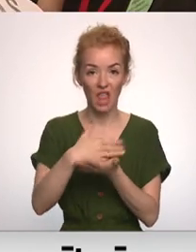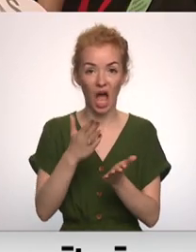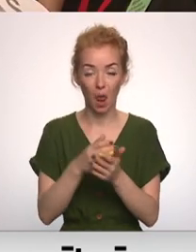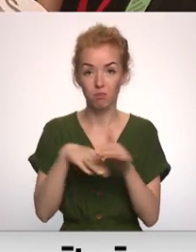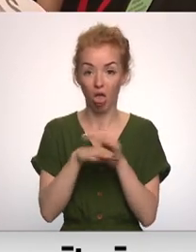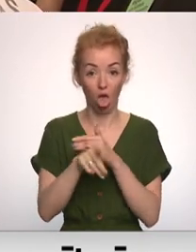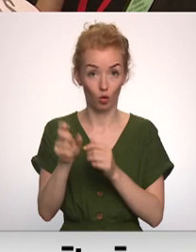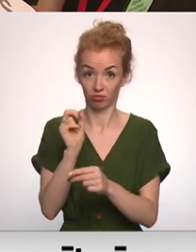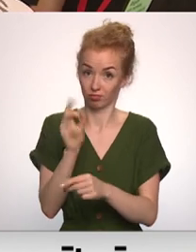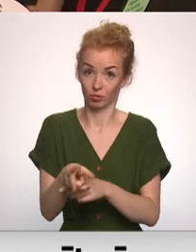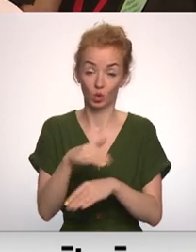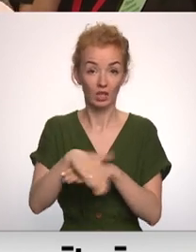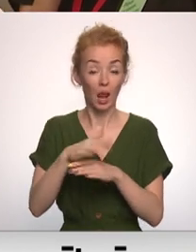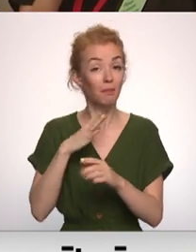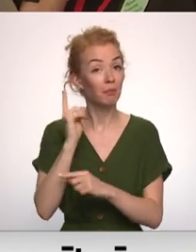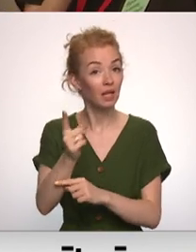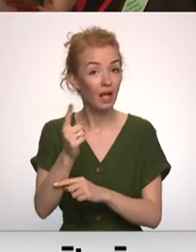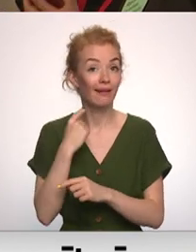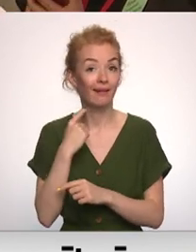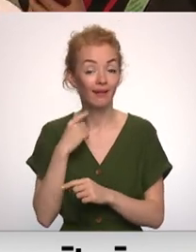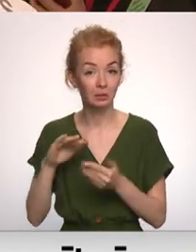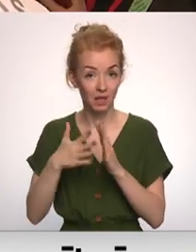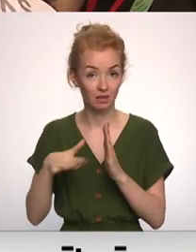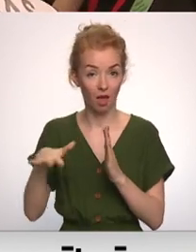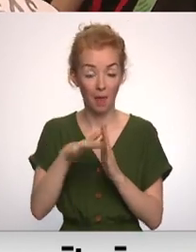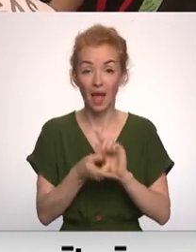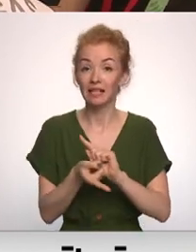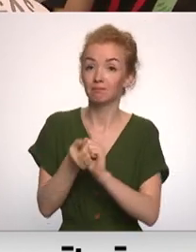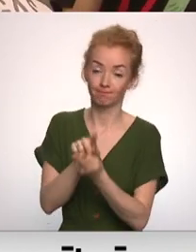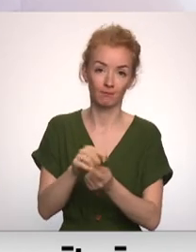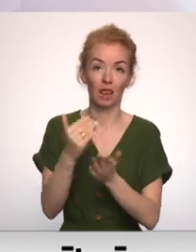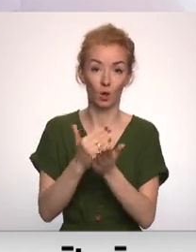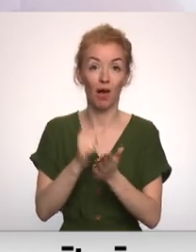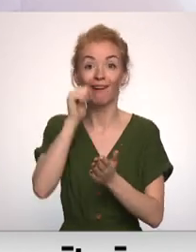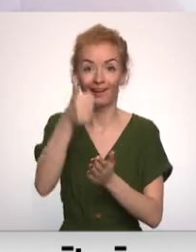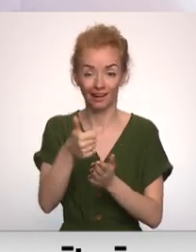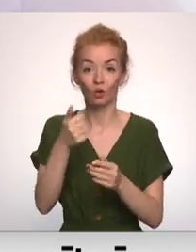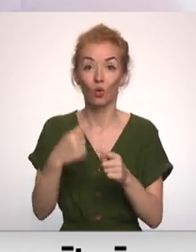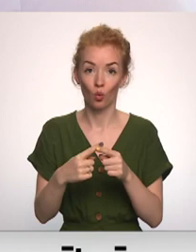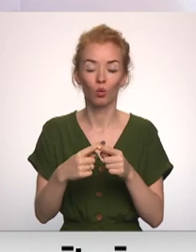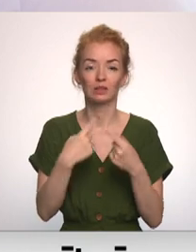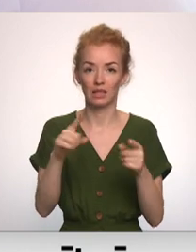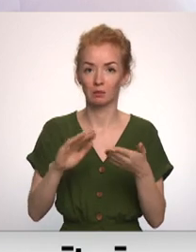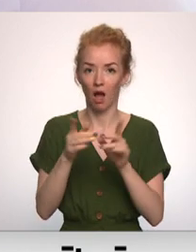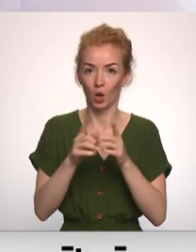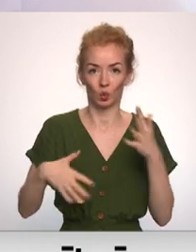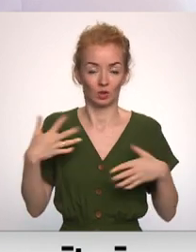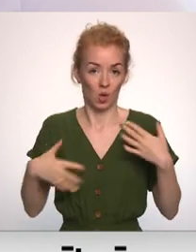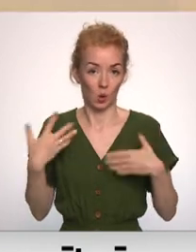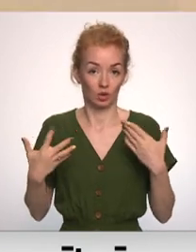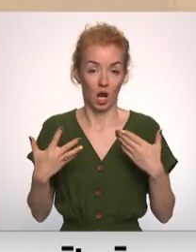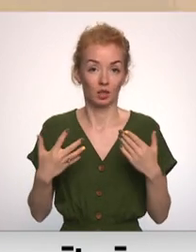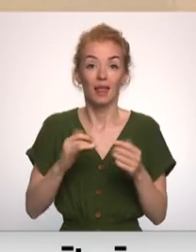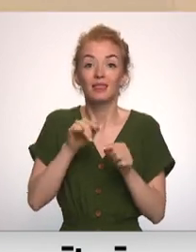palikt uz ielas, brīdināja Rīga. Izmaiņas stāsies spēkā no rītdienas un trauksmi ceļ arī citās pilsētās. Jo